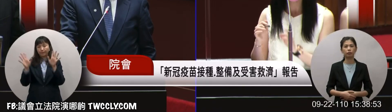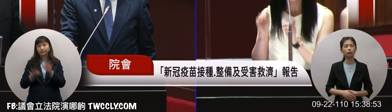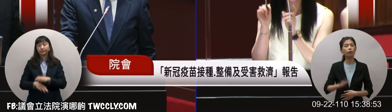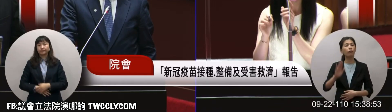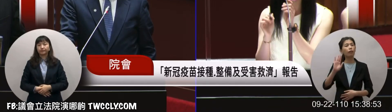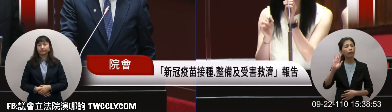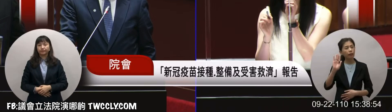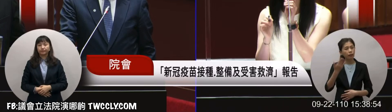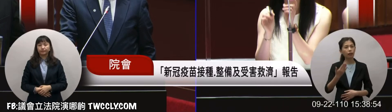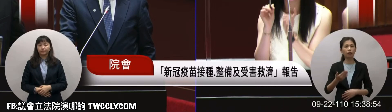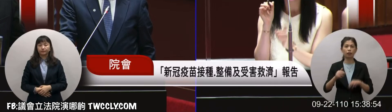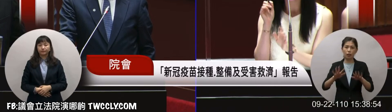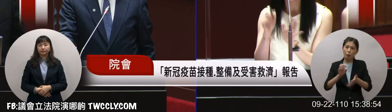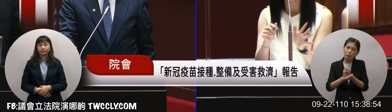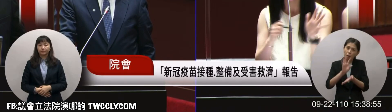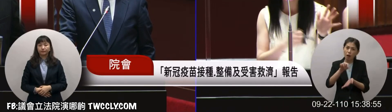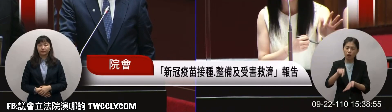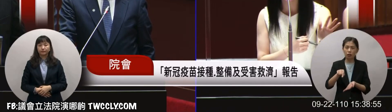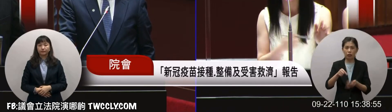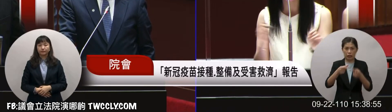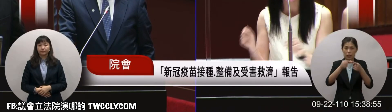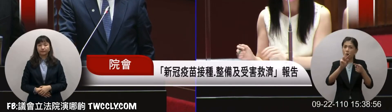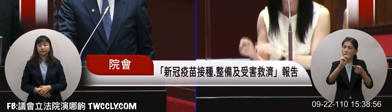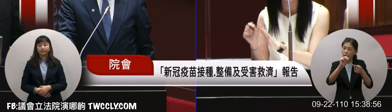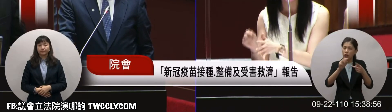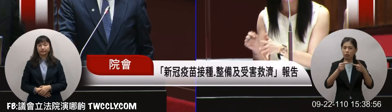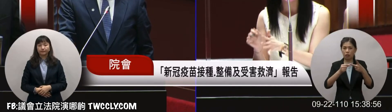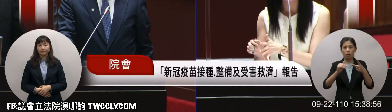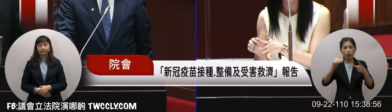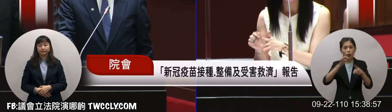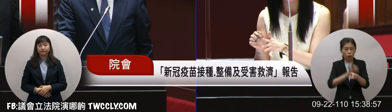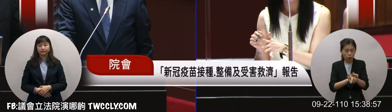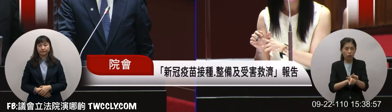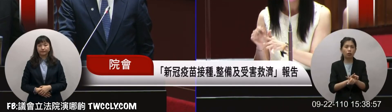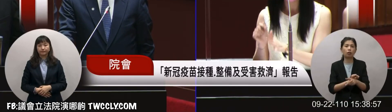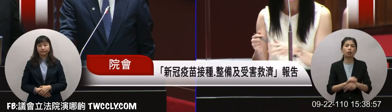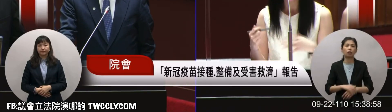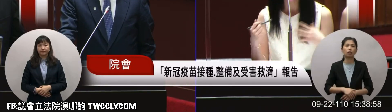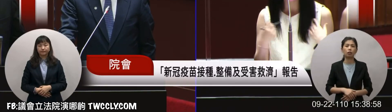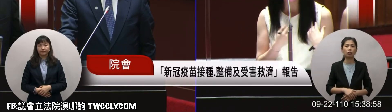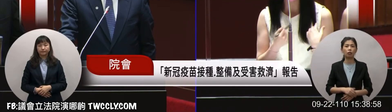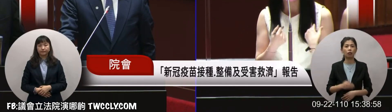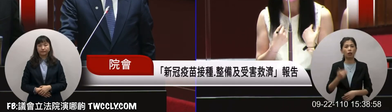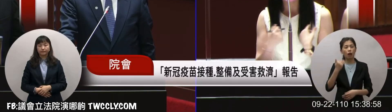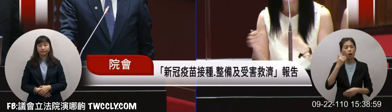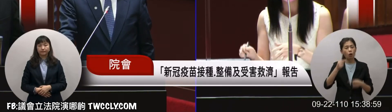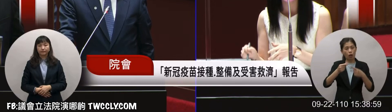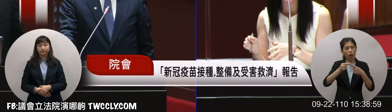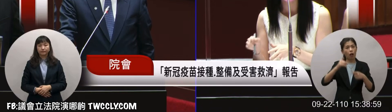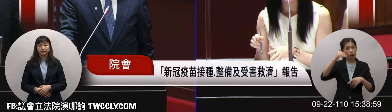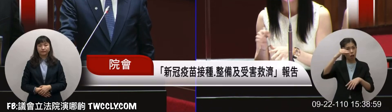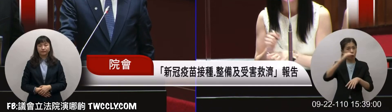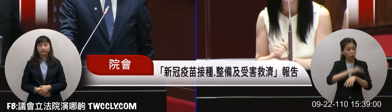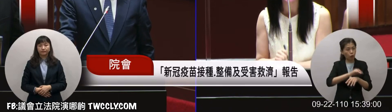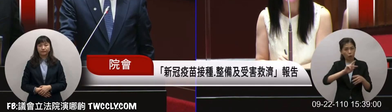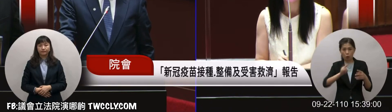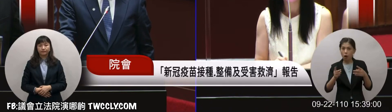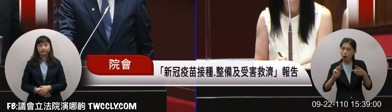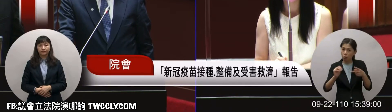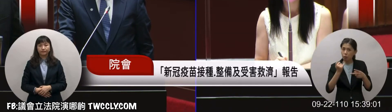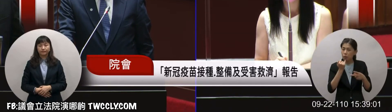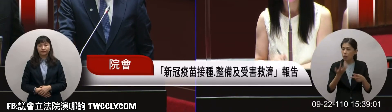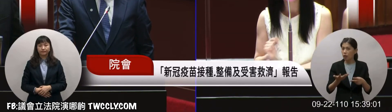但是现在的报告是第一剂打莫德纳，第二剂混打高端吗？你有做第一剂打高端，第二剂打莫德纳的